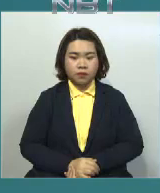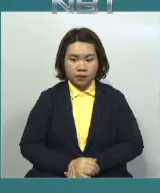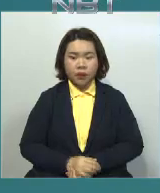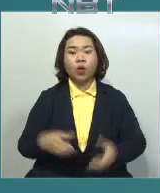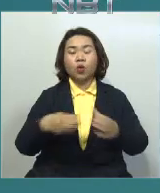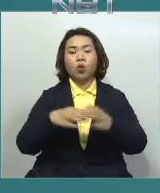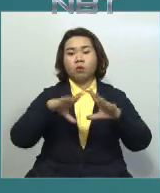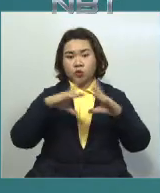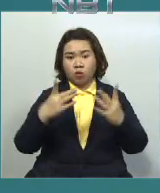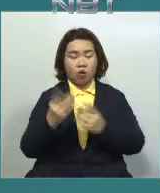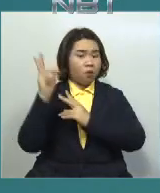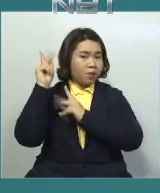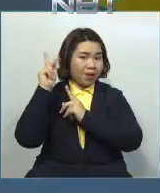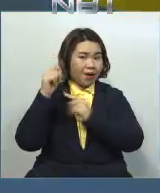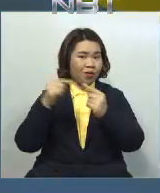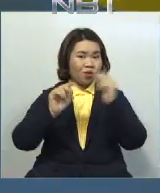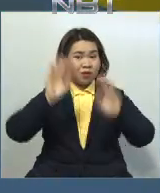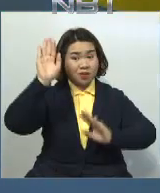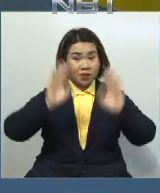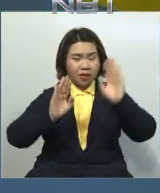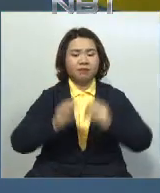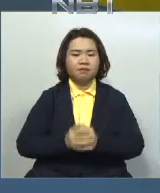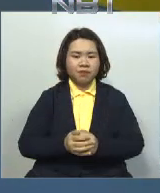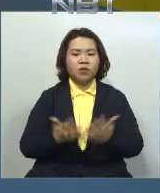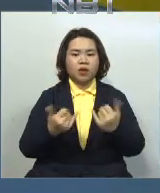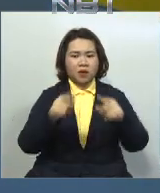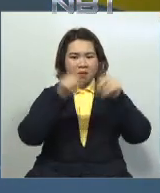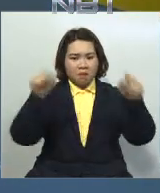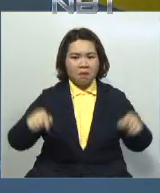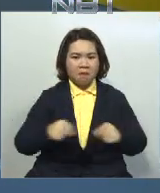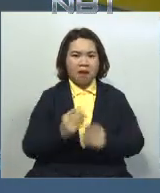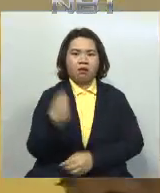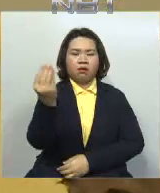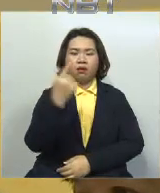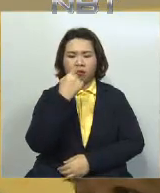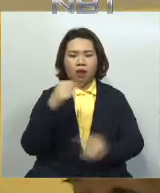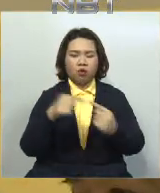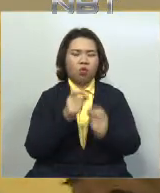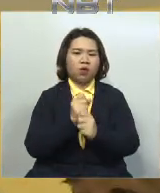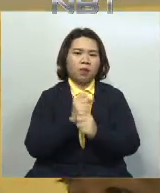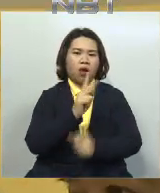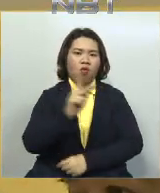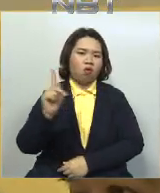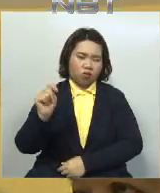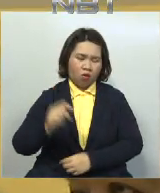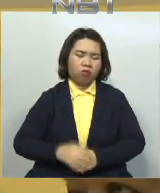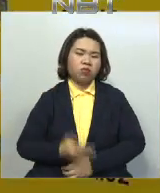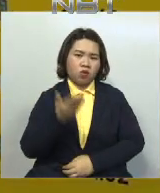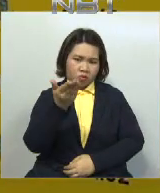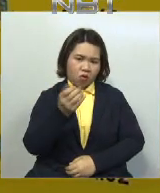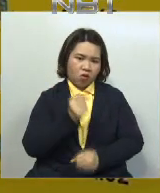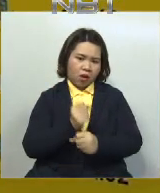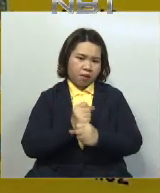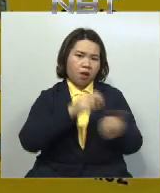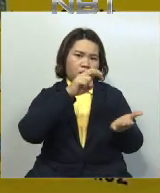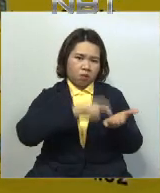ลุ่มชมรมสื่อมวลชนเพื่อประชาธิปไตยวันนี้บอกว่ามอบใบแดงให้กับการทำหน้าที่ของกกต.พร้อมเรียกร้องให้เร่งรัดทำหน้